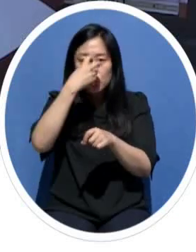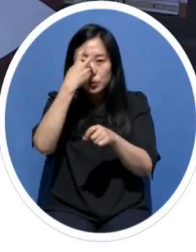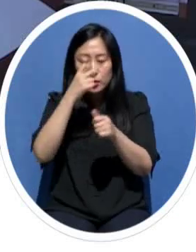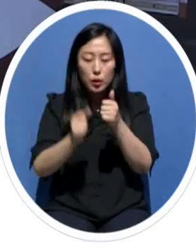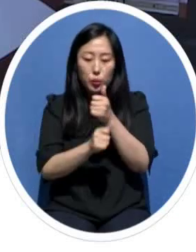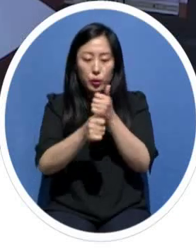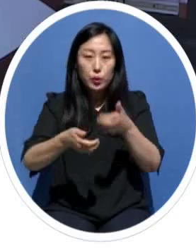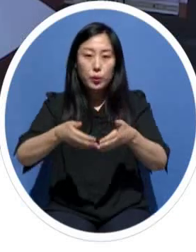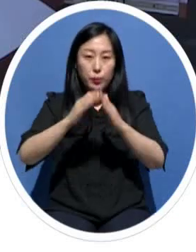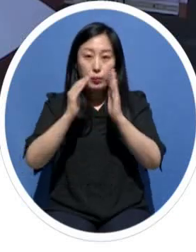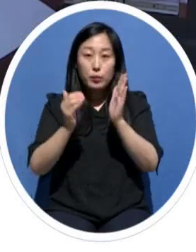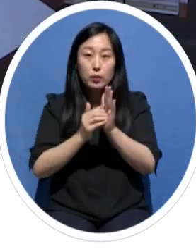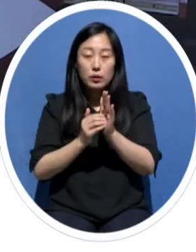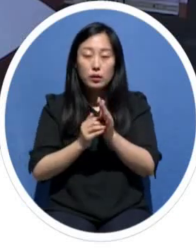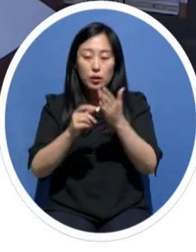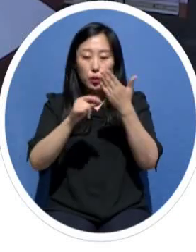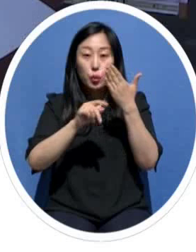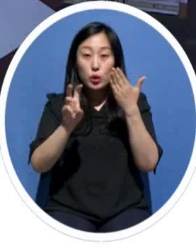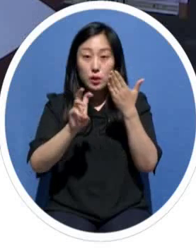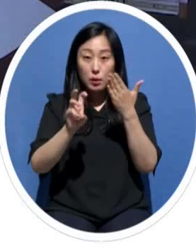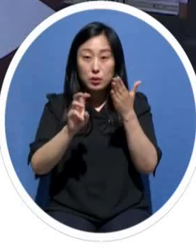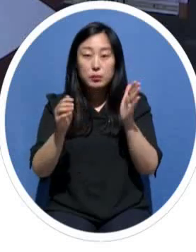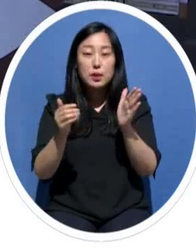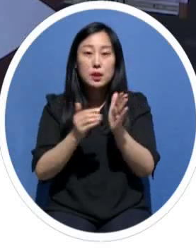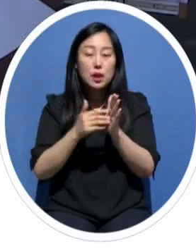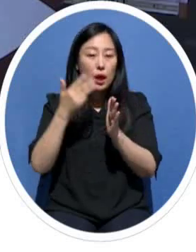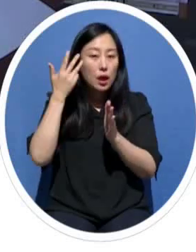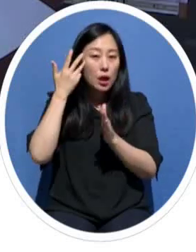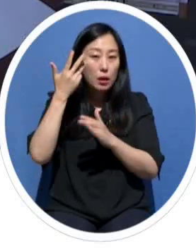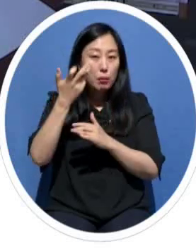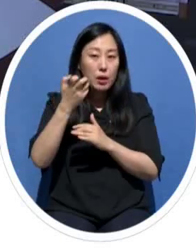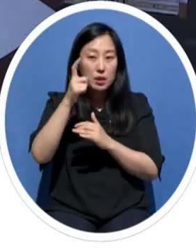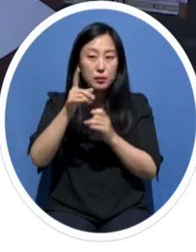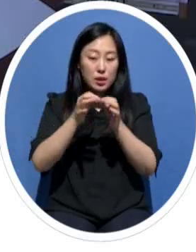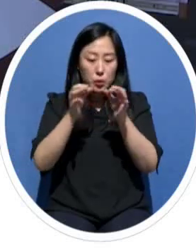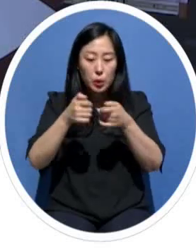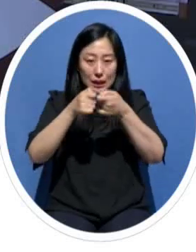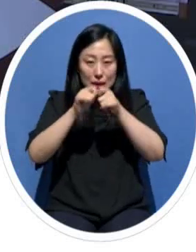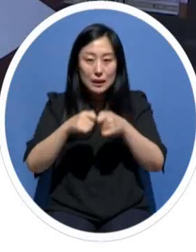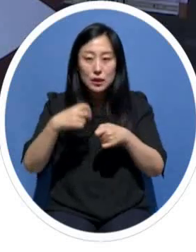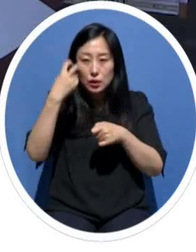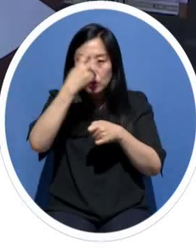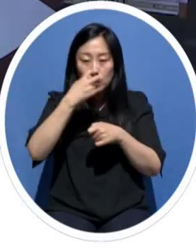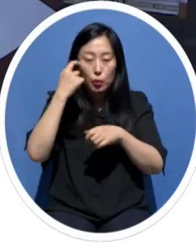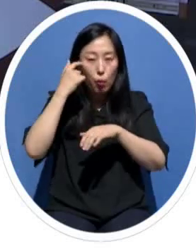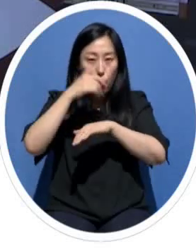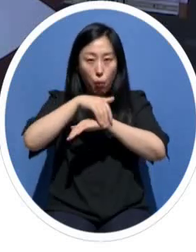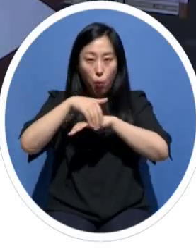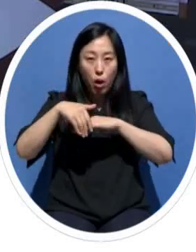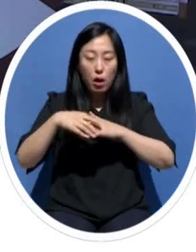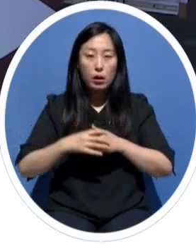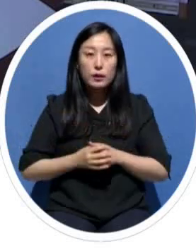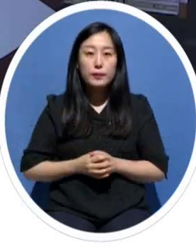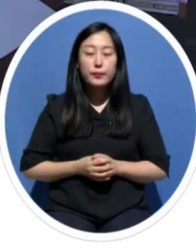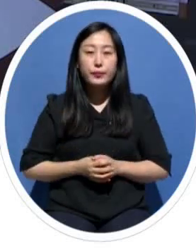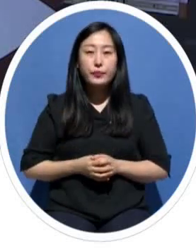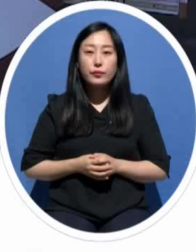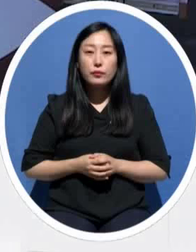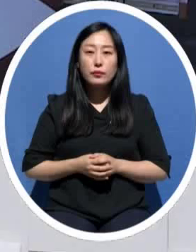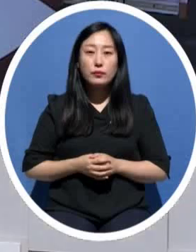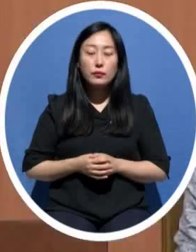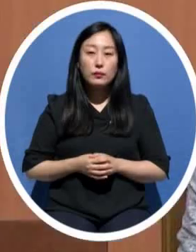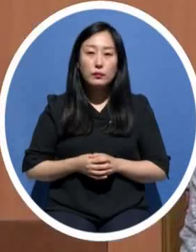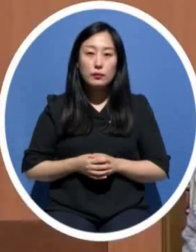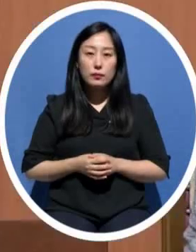구성했습니다. 이에 따라 오는 9월 30일까지 총 81일에 걸쳐 세부 조사를 진행할 예정입니다. 최영광 기자의